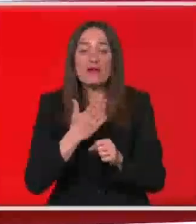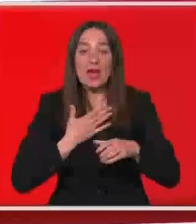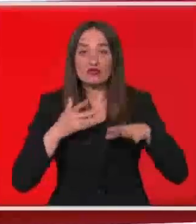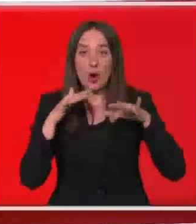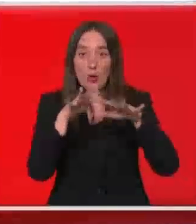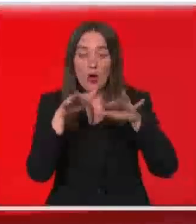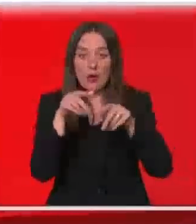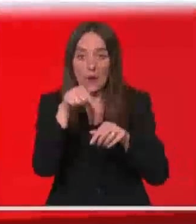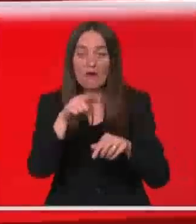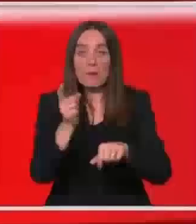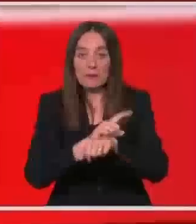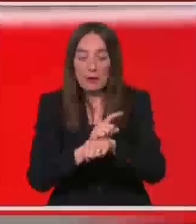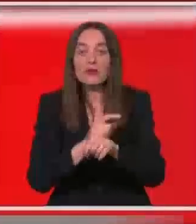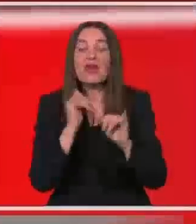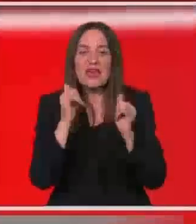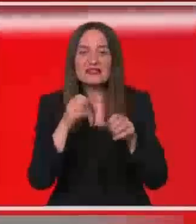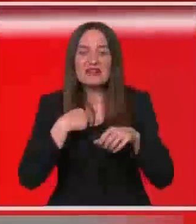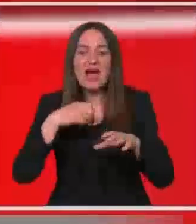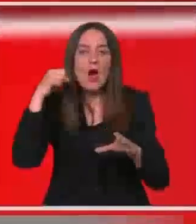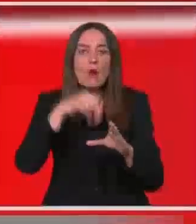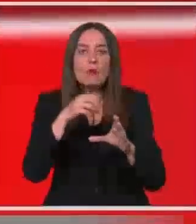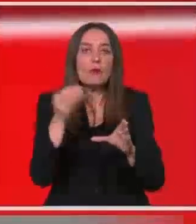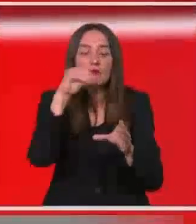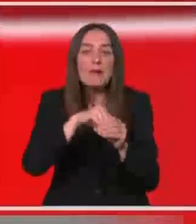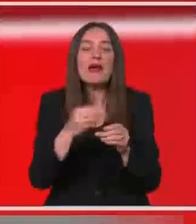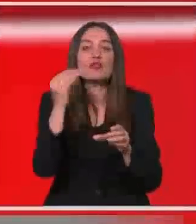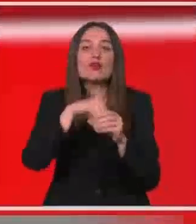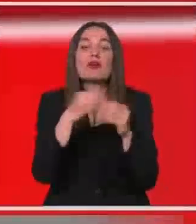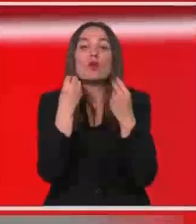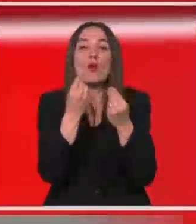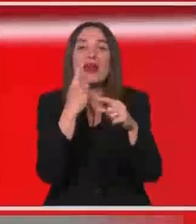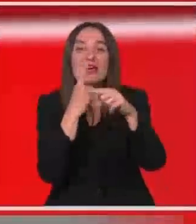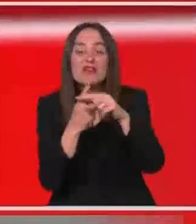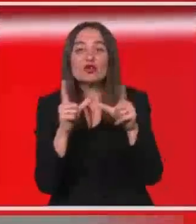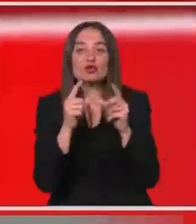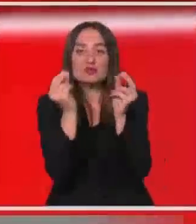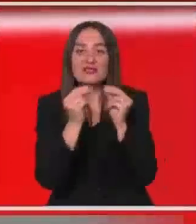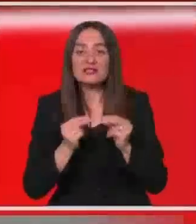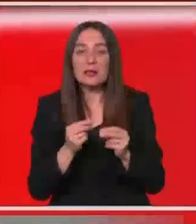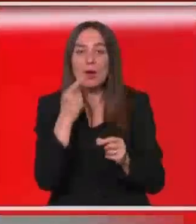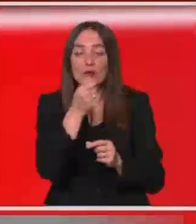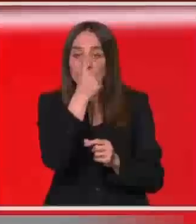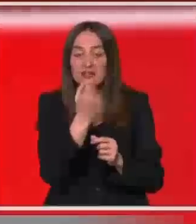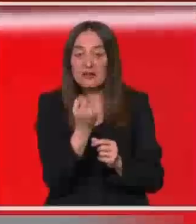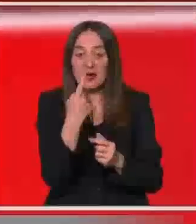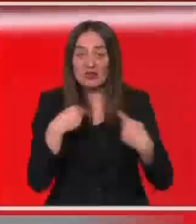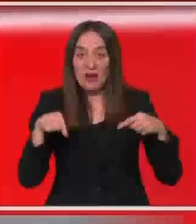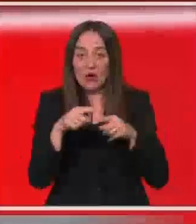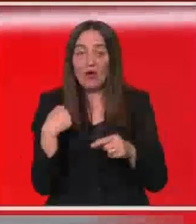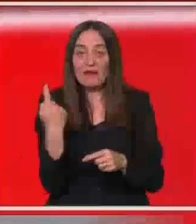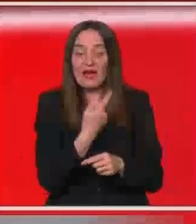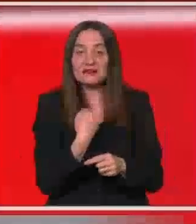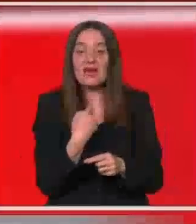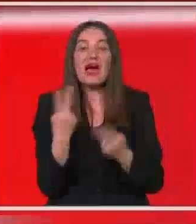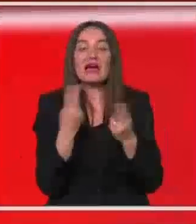u ovom momentu jeste da upumpamo dodatnu likvidnost u sistem. Ono što se dešava oko nas jeste, kao što